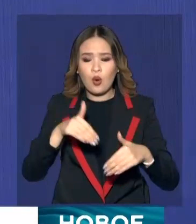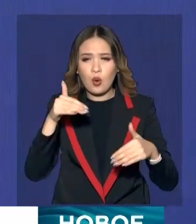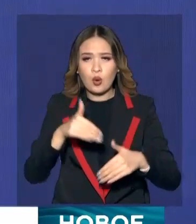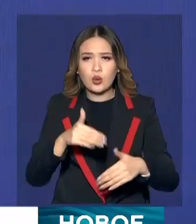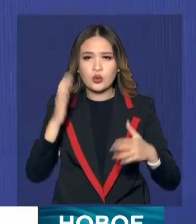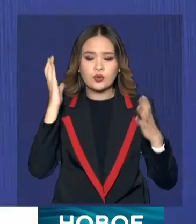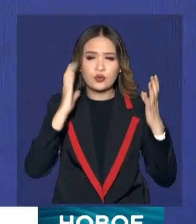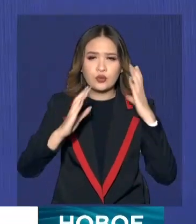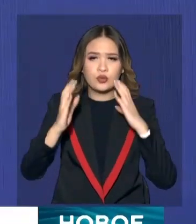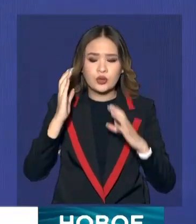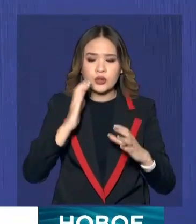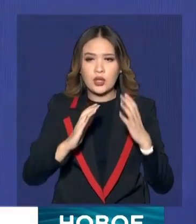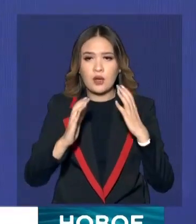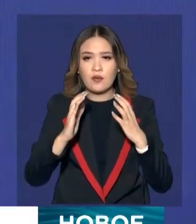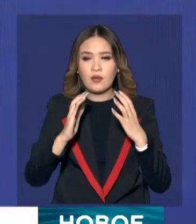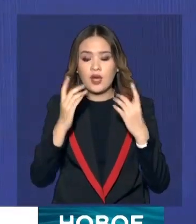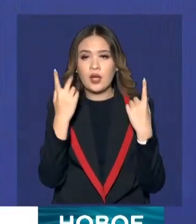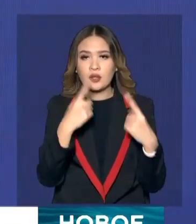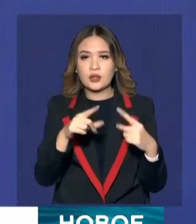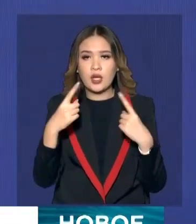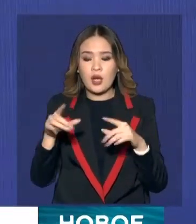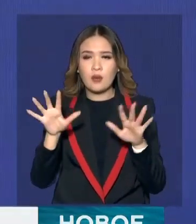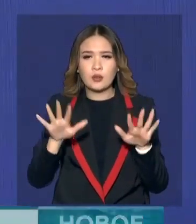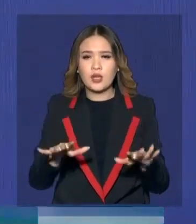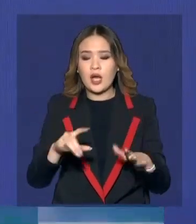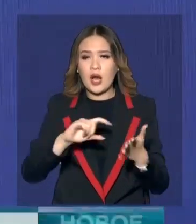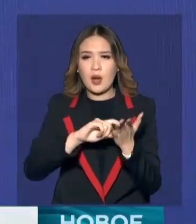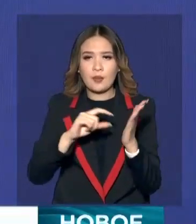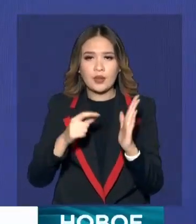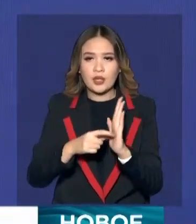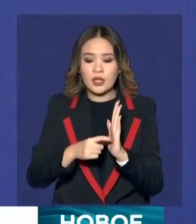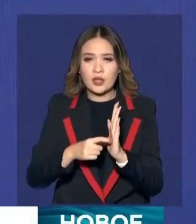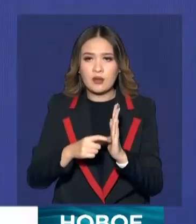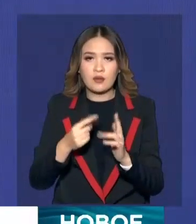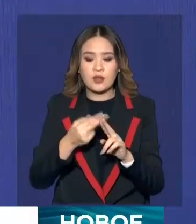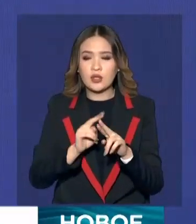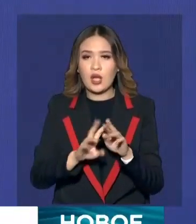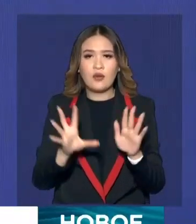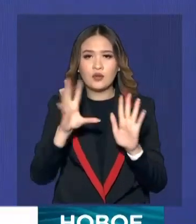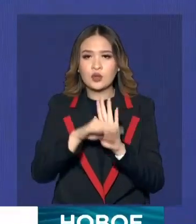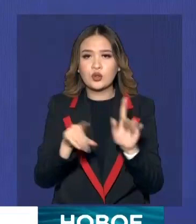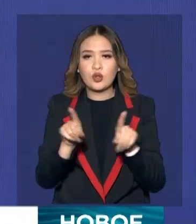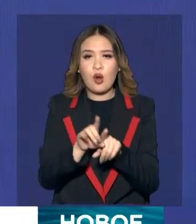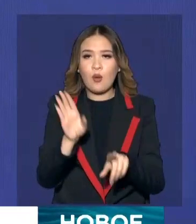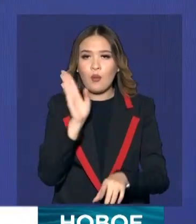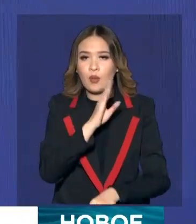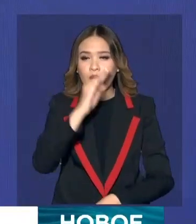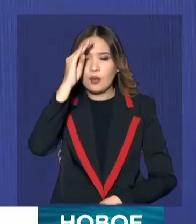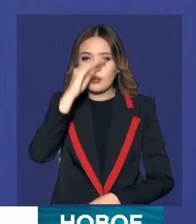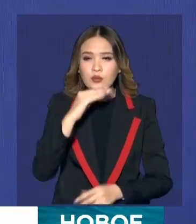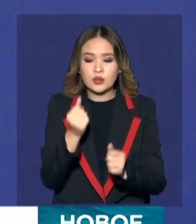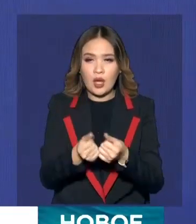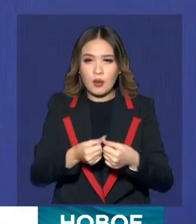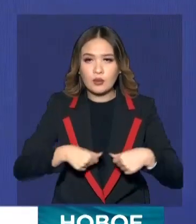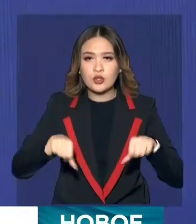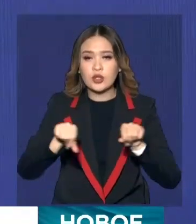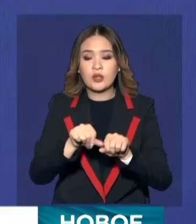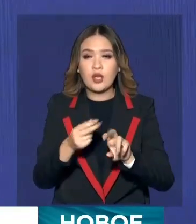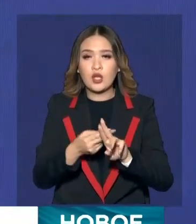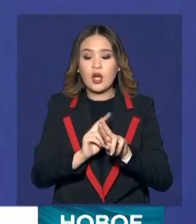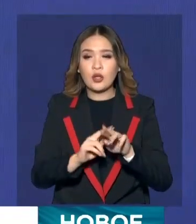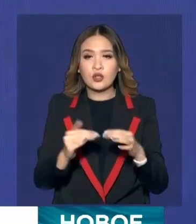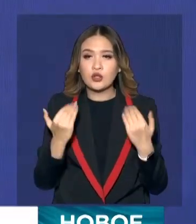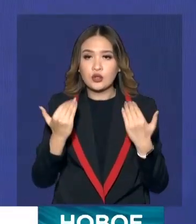вузов, также методических кабинетов, даже включая родительскую общественность. Почему? Потому что